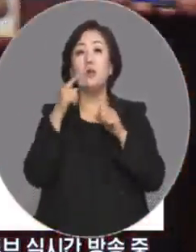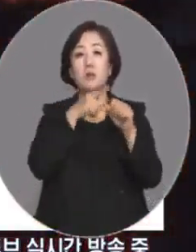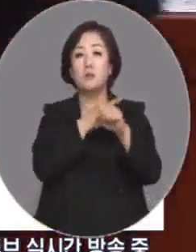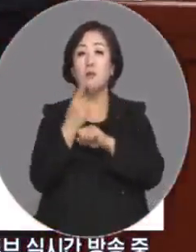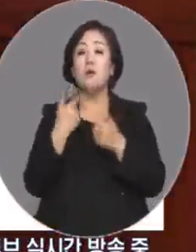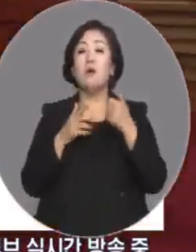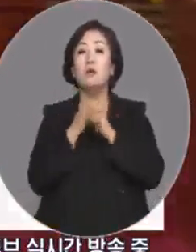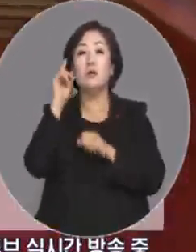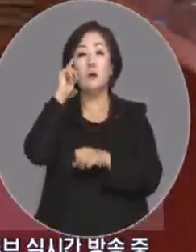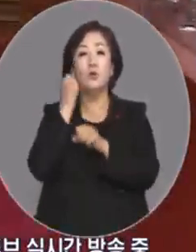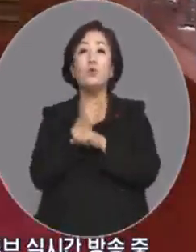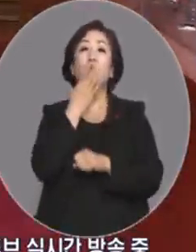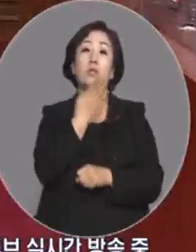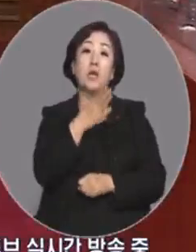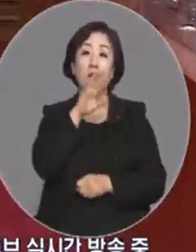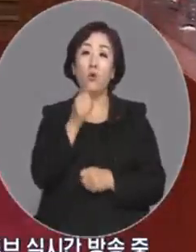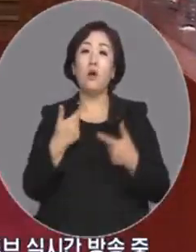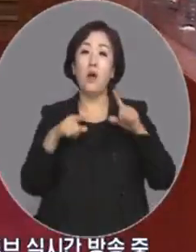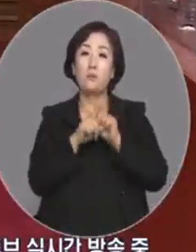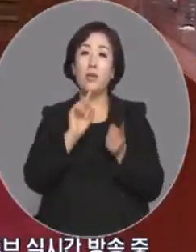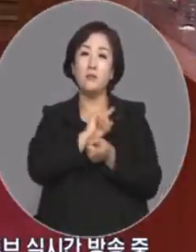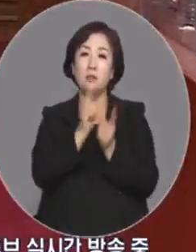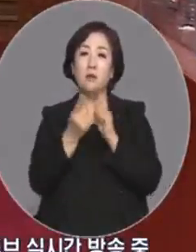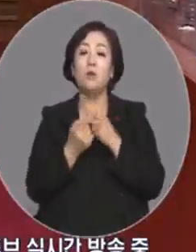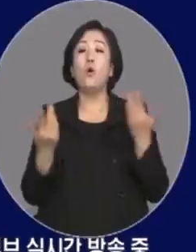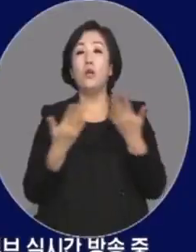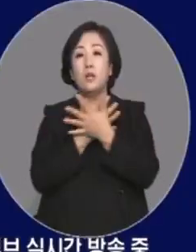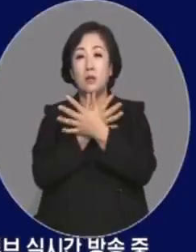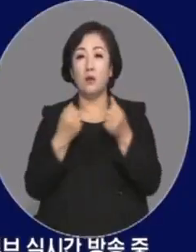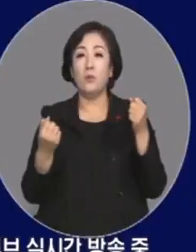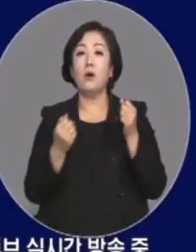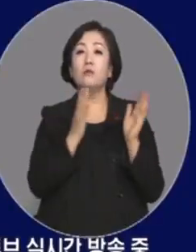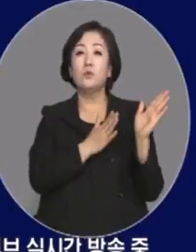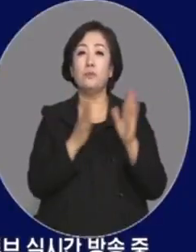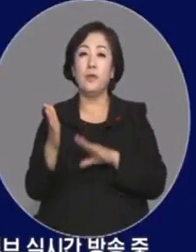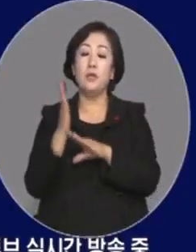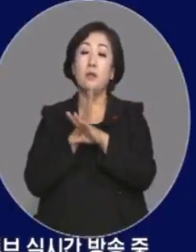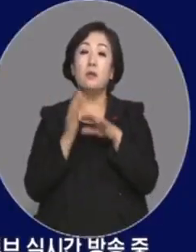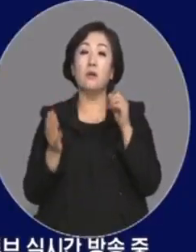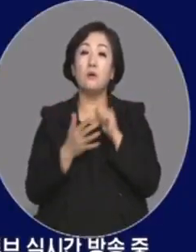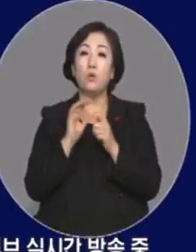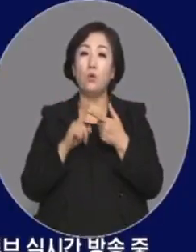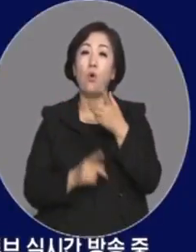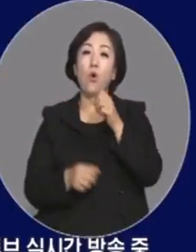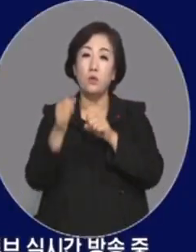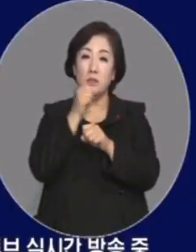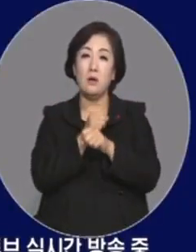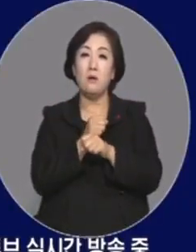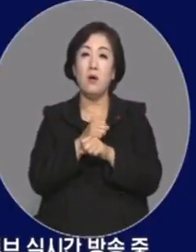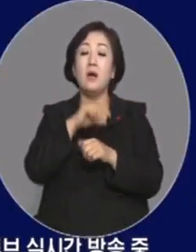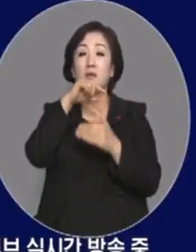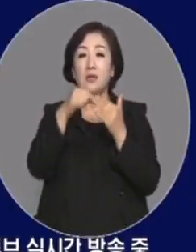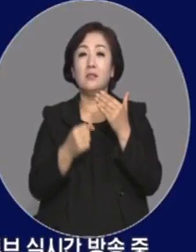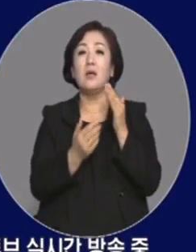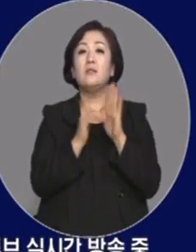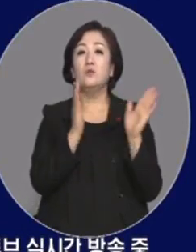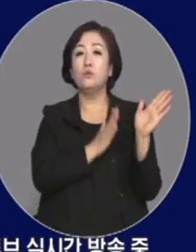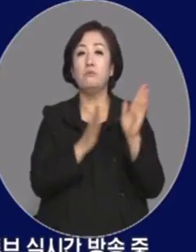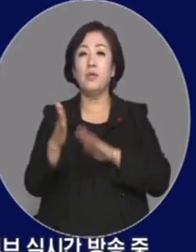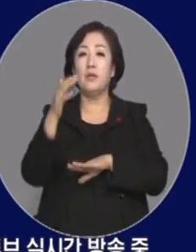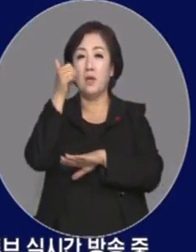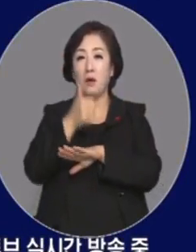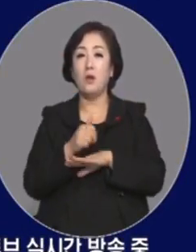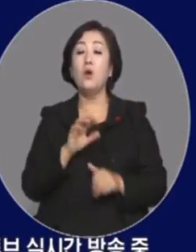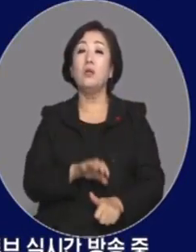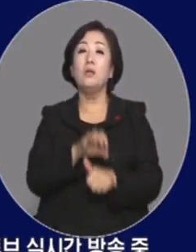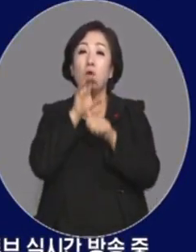한국과학기술정보연구원 등 4개 기관과 협업에 나섰습니다. 스마트팜 창업과 생산 데이터 확보, 빅데이터